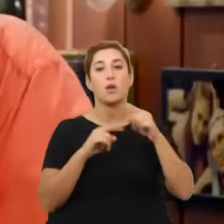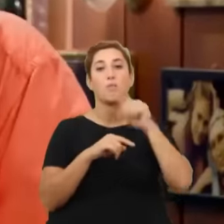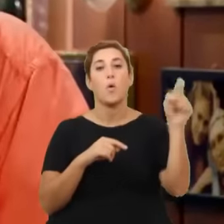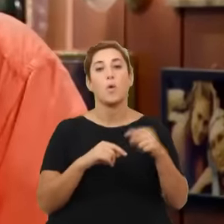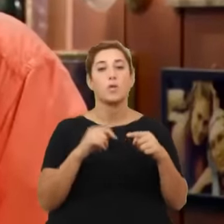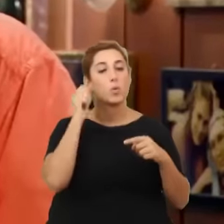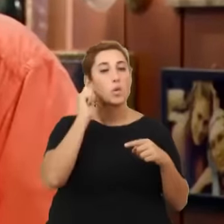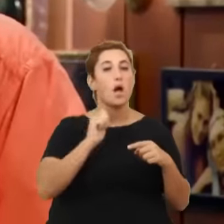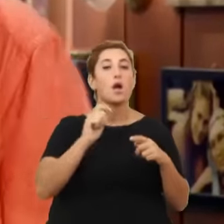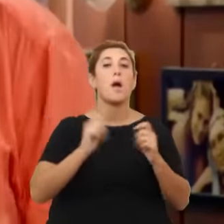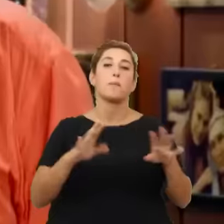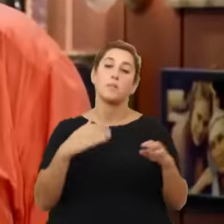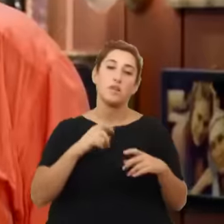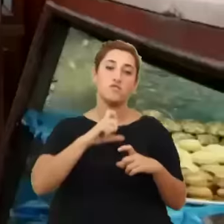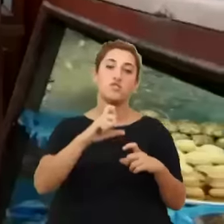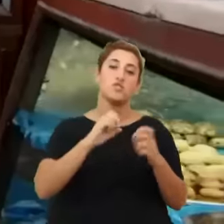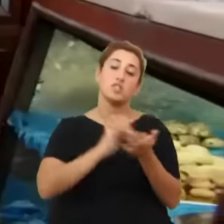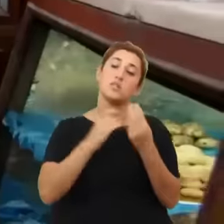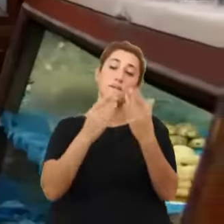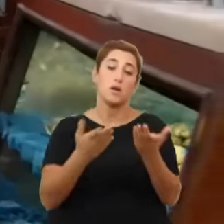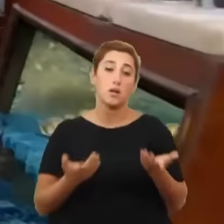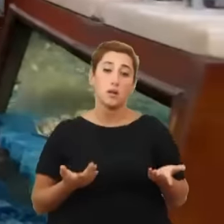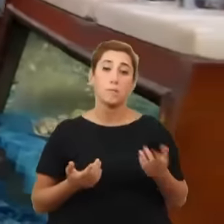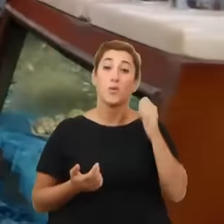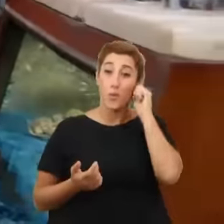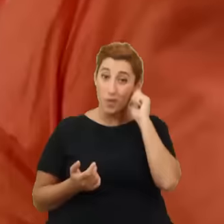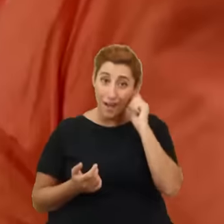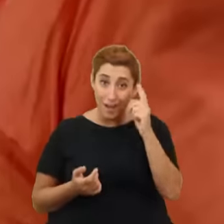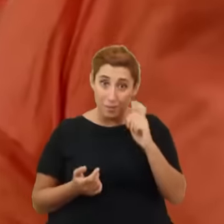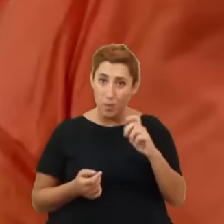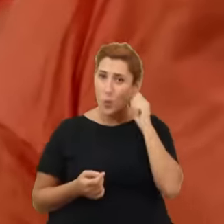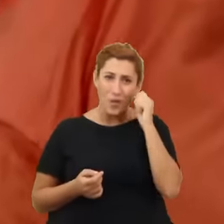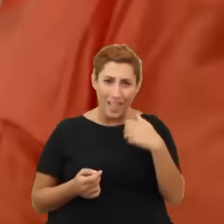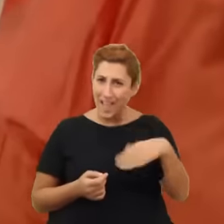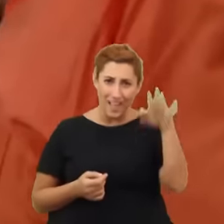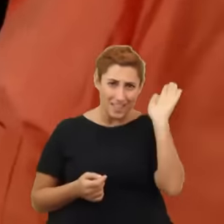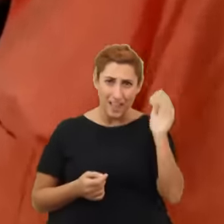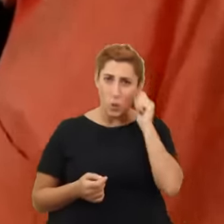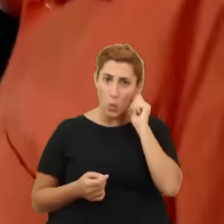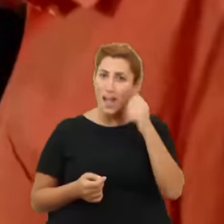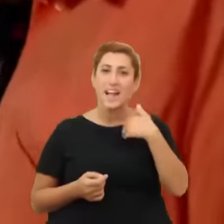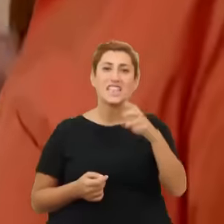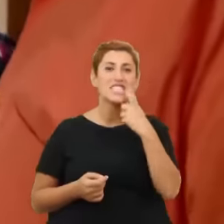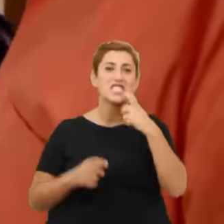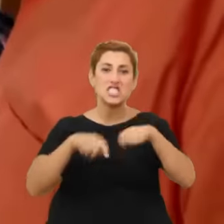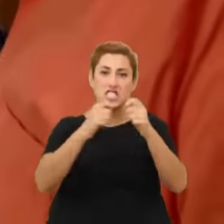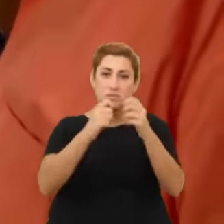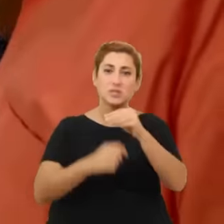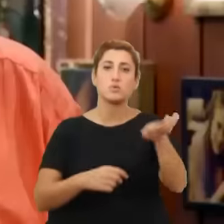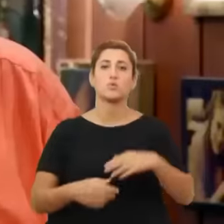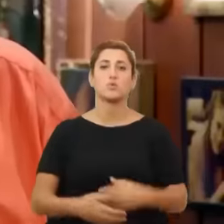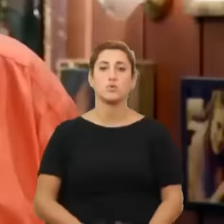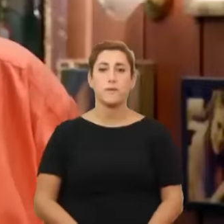Onlar kulağını çekemedi. Ben çektim. Kulağını mı? Ne kulağı more? Kulağı çekmemişsin, dişlerini kırmışsın